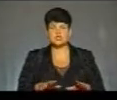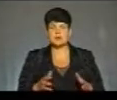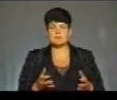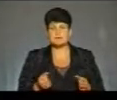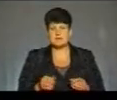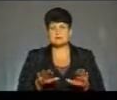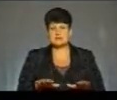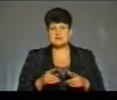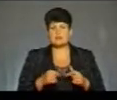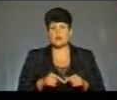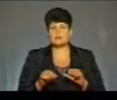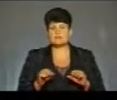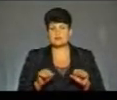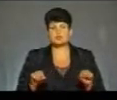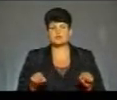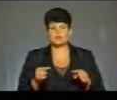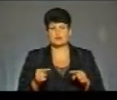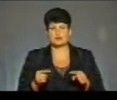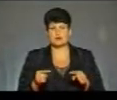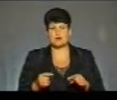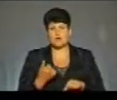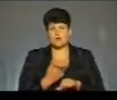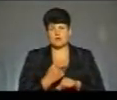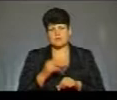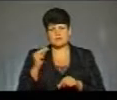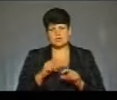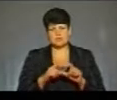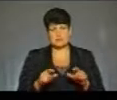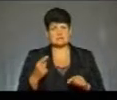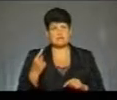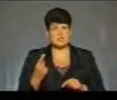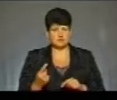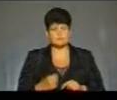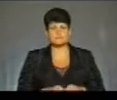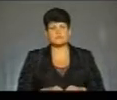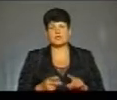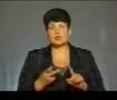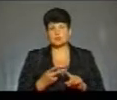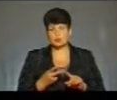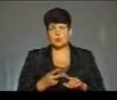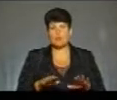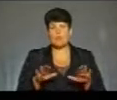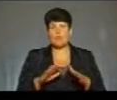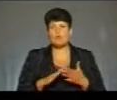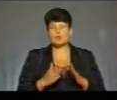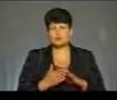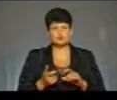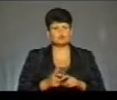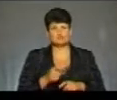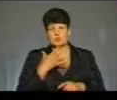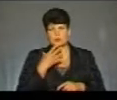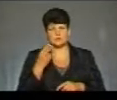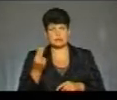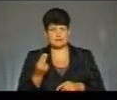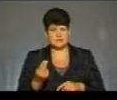місцеві органи влади щодо створення опорного навчального закладу. Це перше. Друге, в положенні дуже гарно в дужках написано,